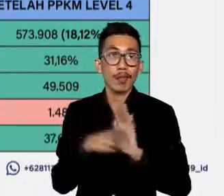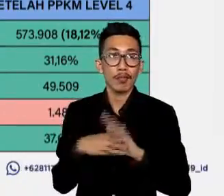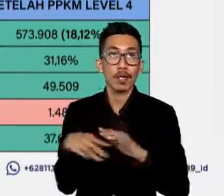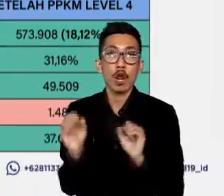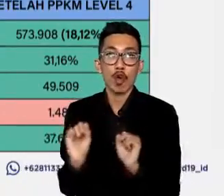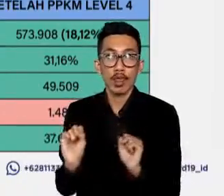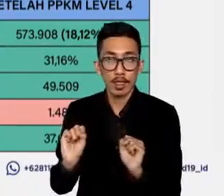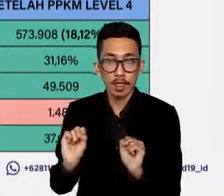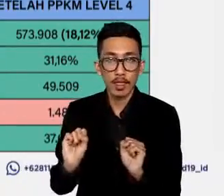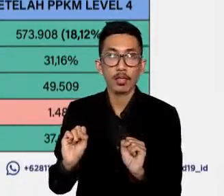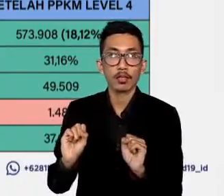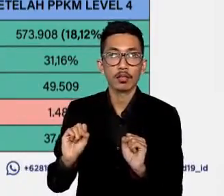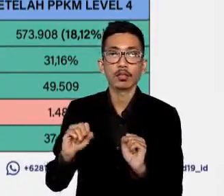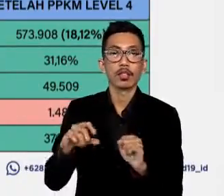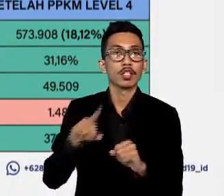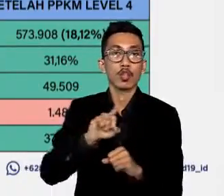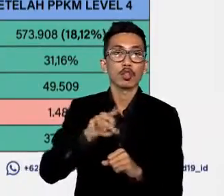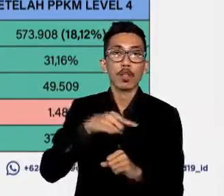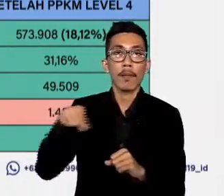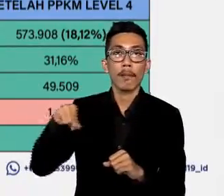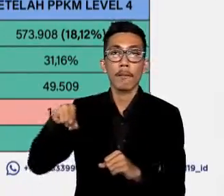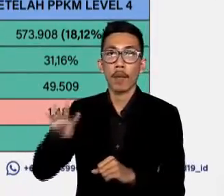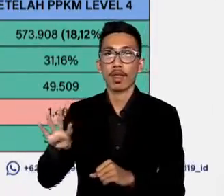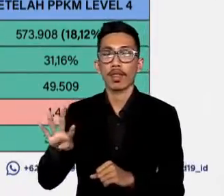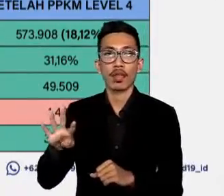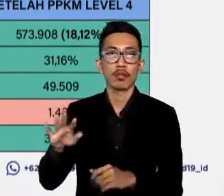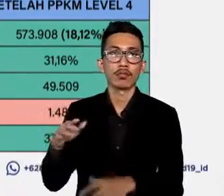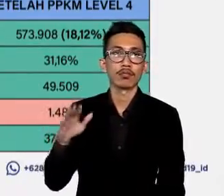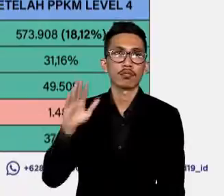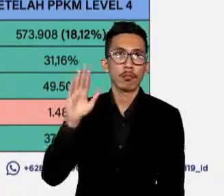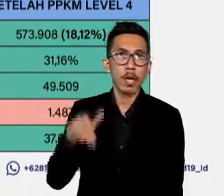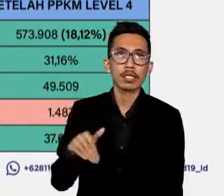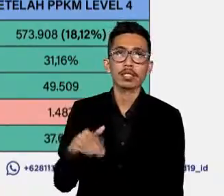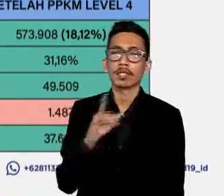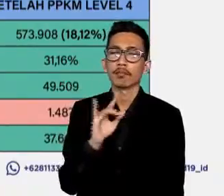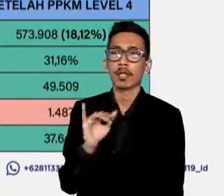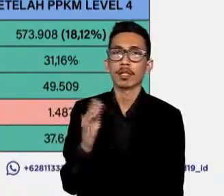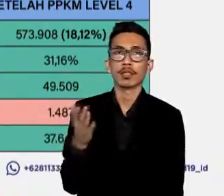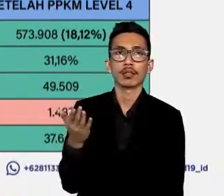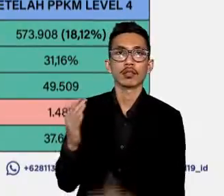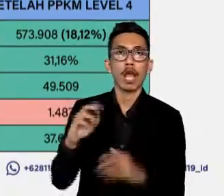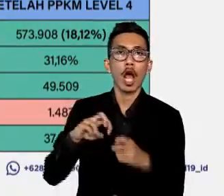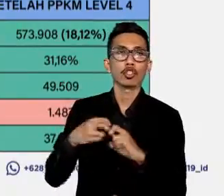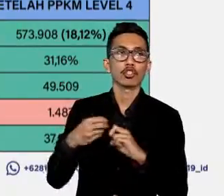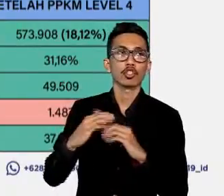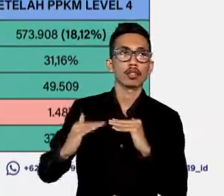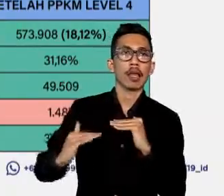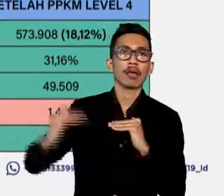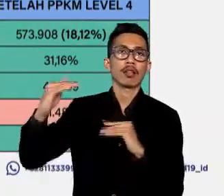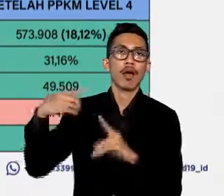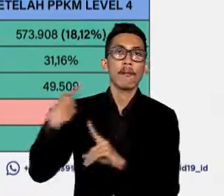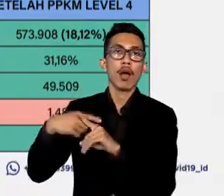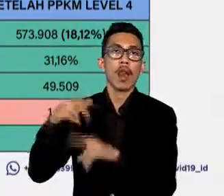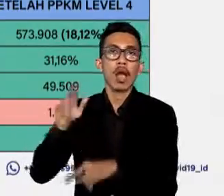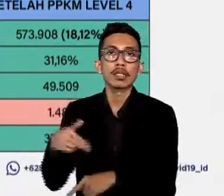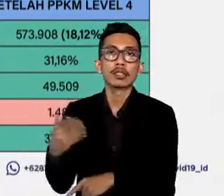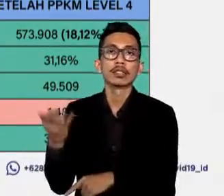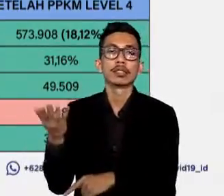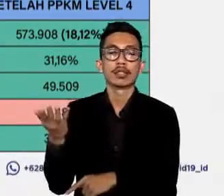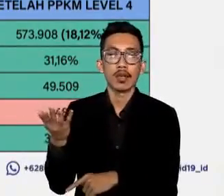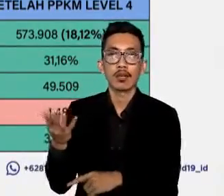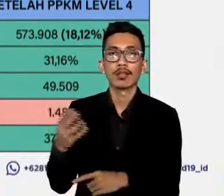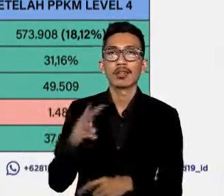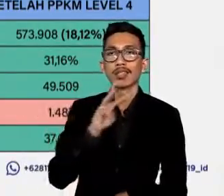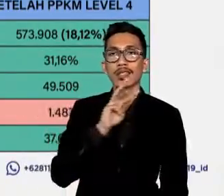menjadi ppkm level 1 sampai dengan 4 masih terjadi terjadi sedikit kenaikan kasus yaitu sebesar